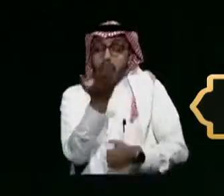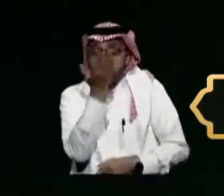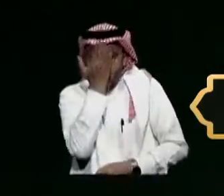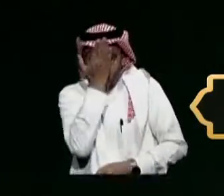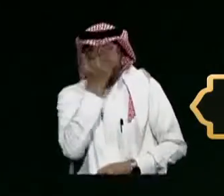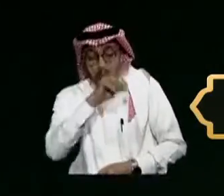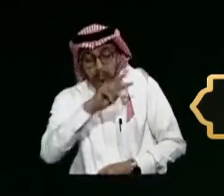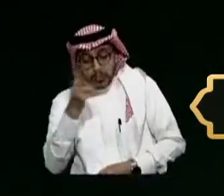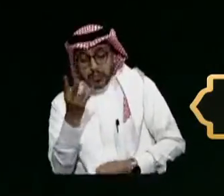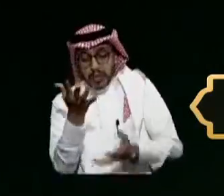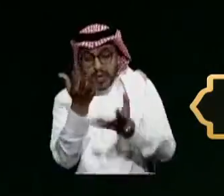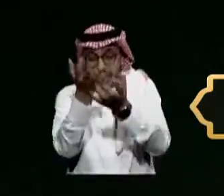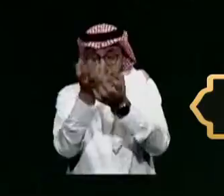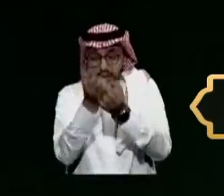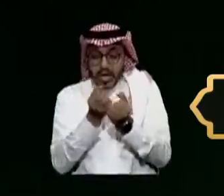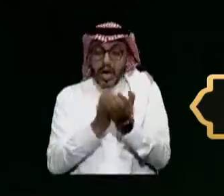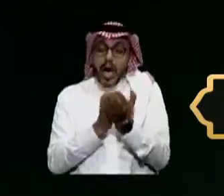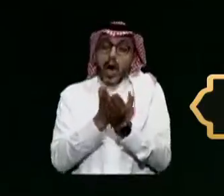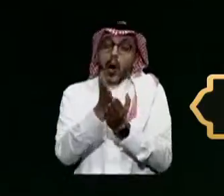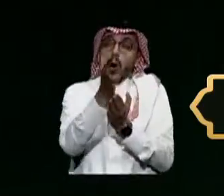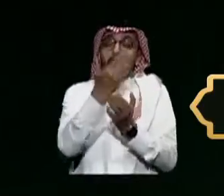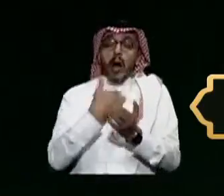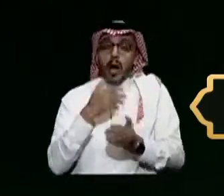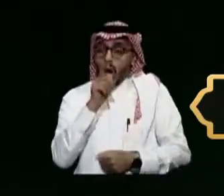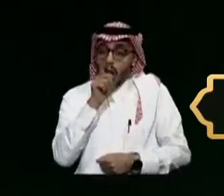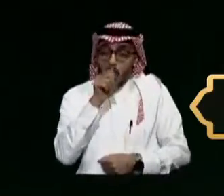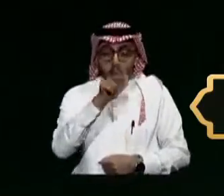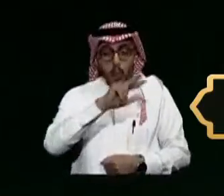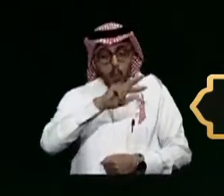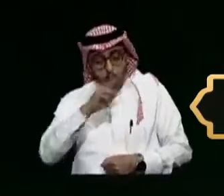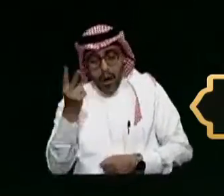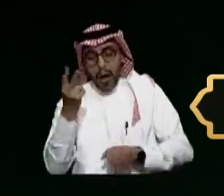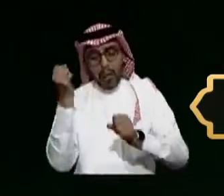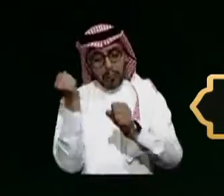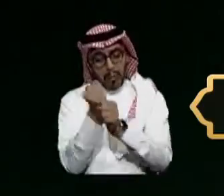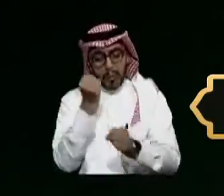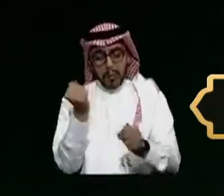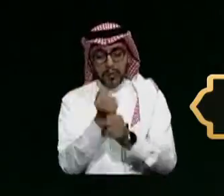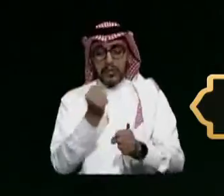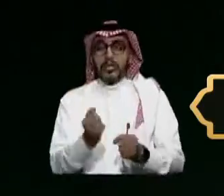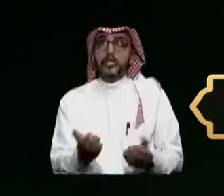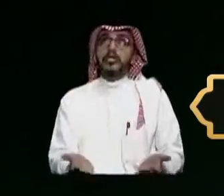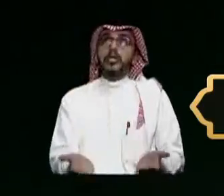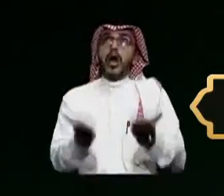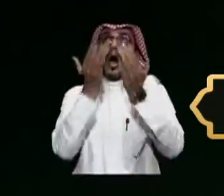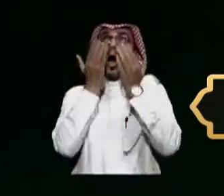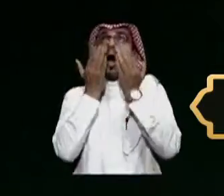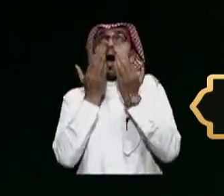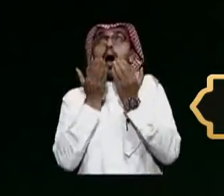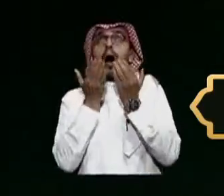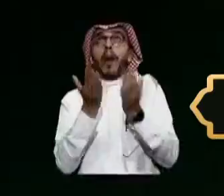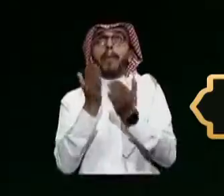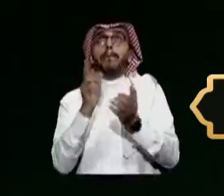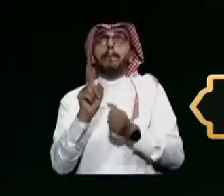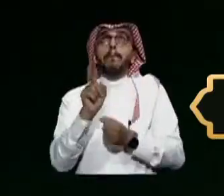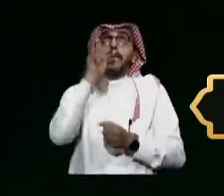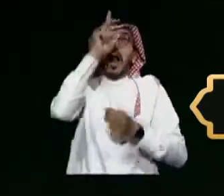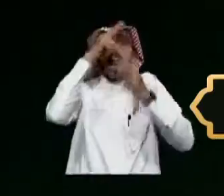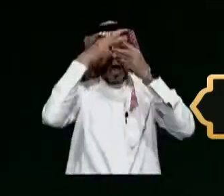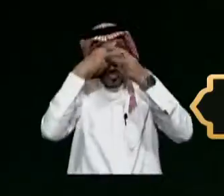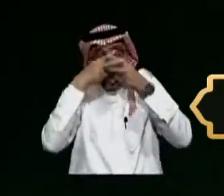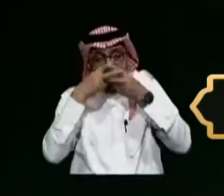مبتغيا اليه الوسيله بكل قول وعمل راجيا منهم راجيا منه